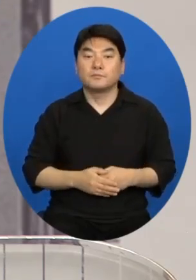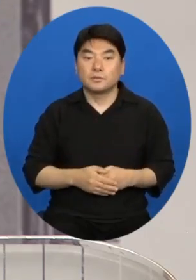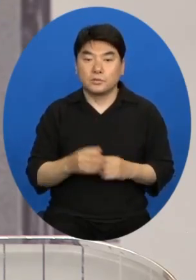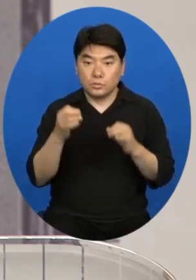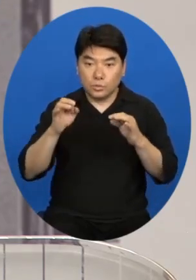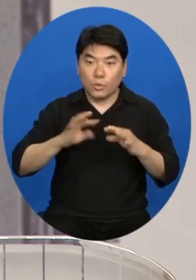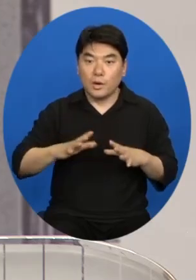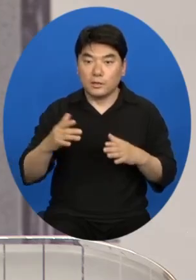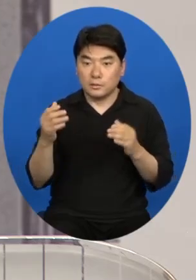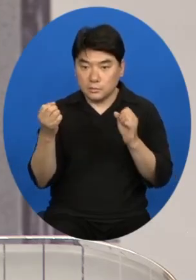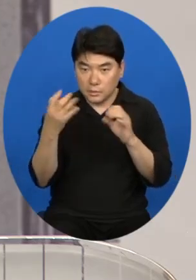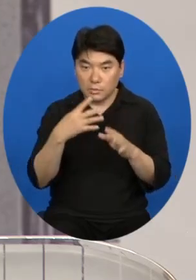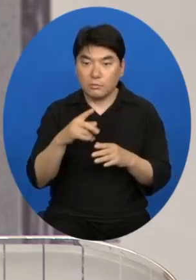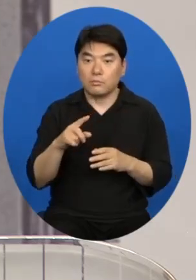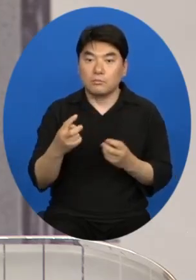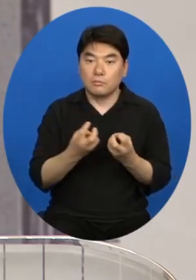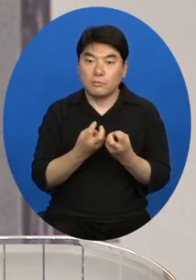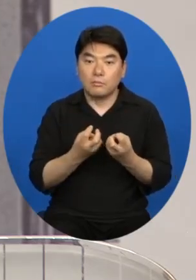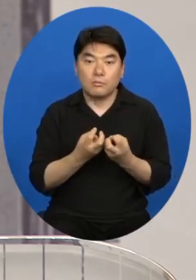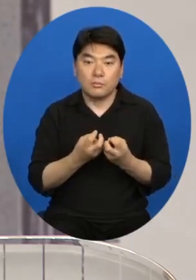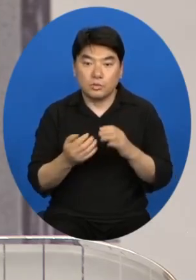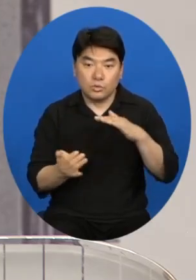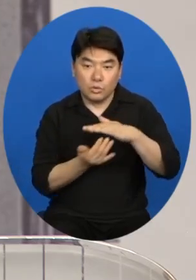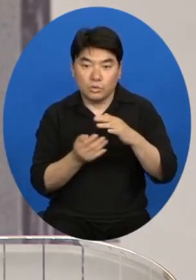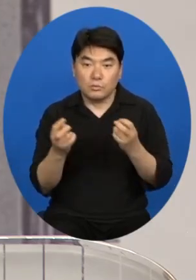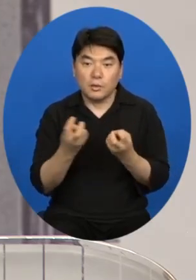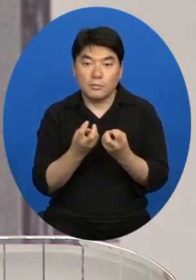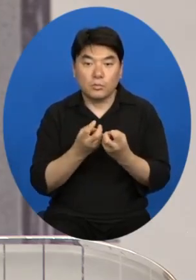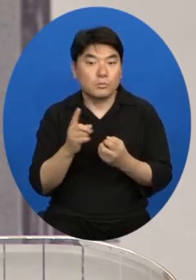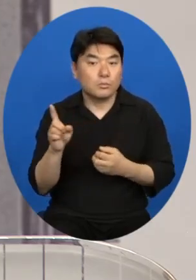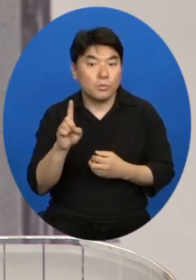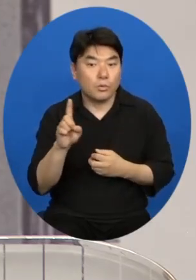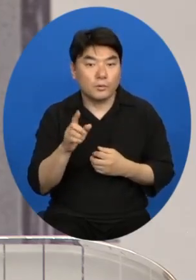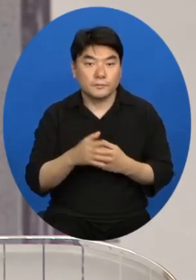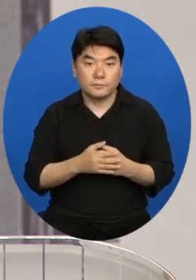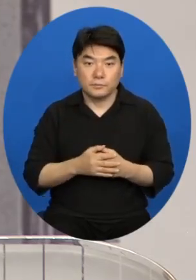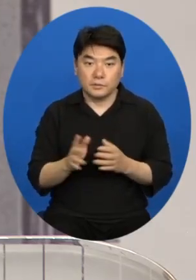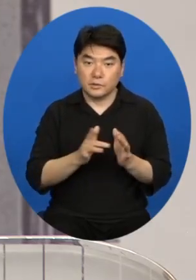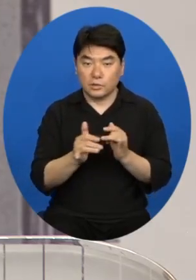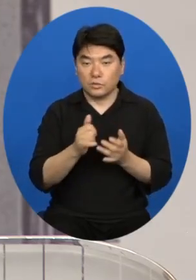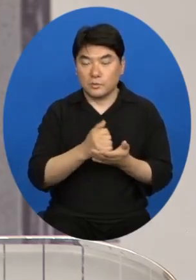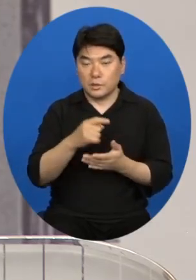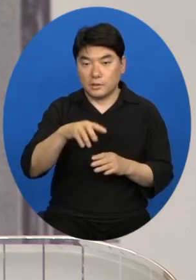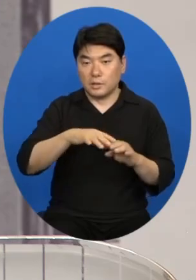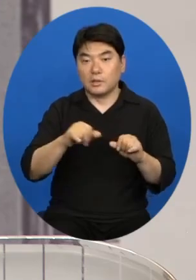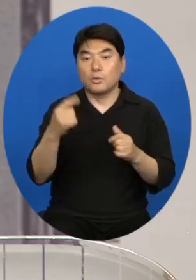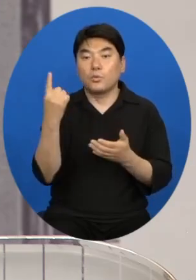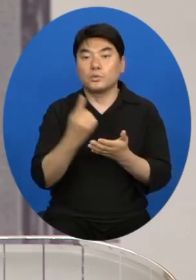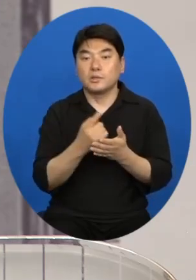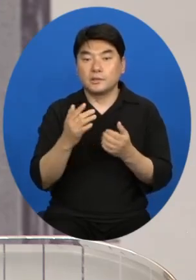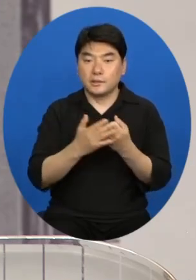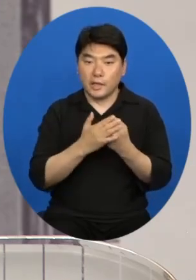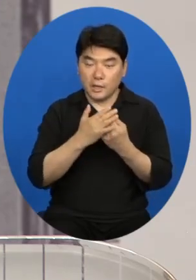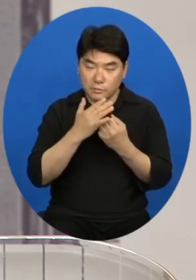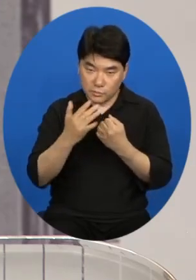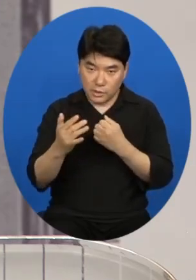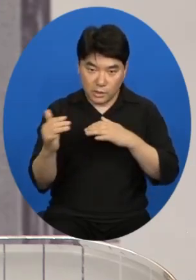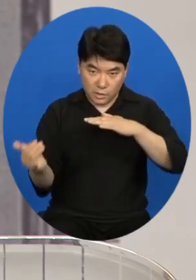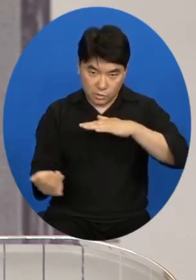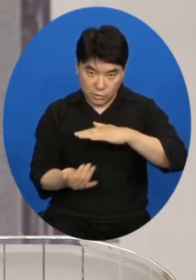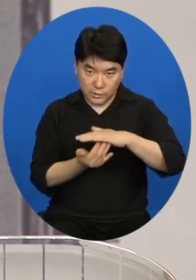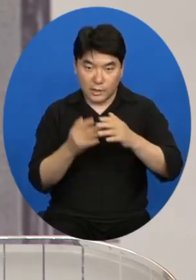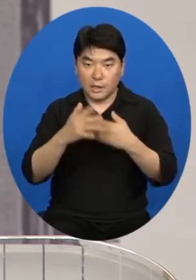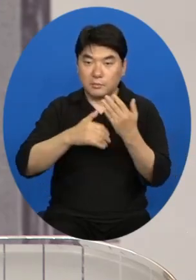놀라운 응답이 어떻게 이루어지냐, 도대체 어떻게 이루어지죠? 예수님이 이 땅에 오심으로 하나님께서 그 아들을